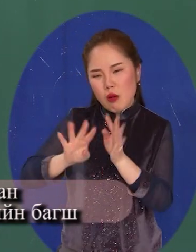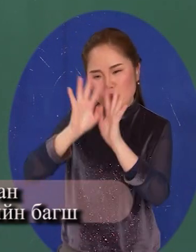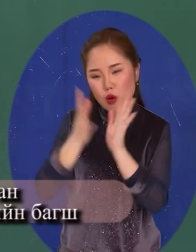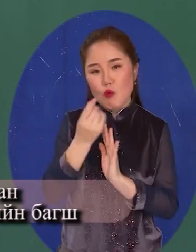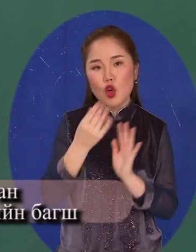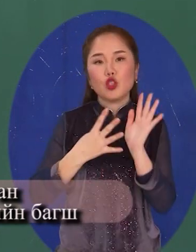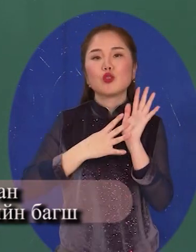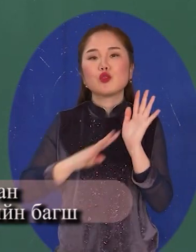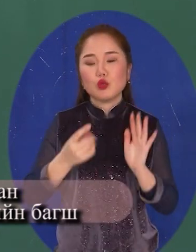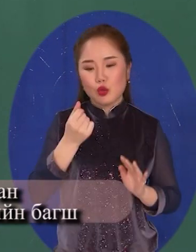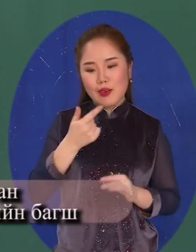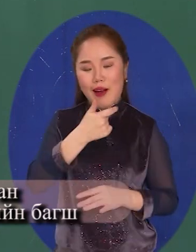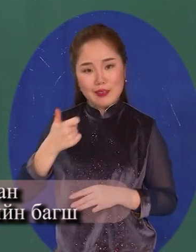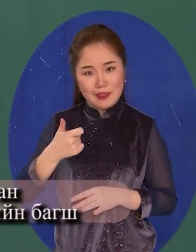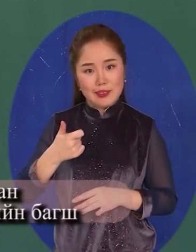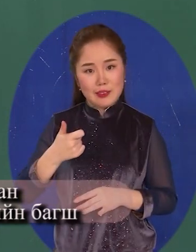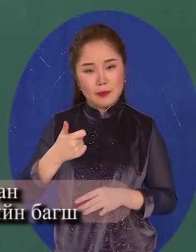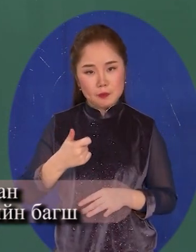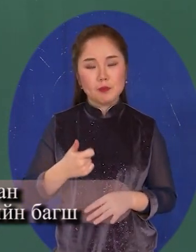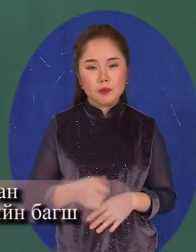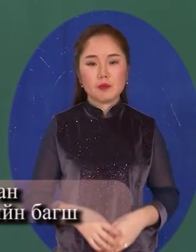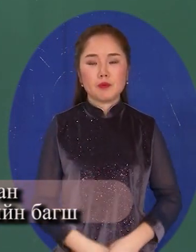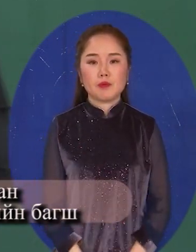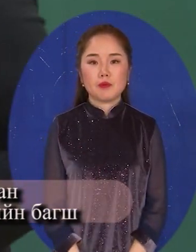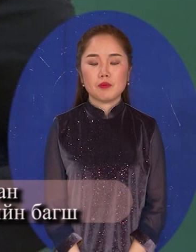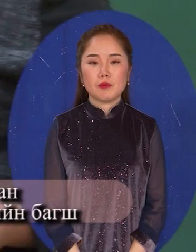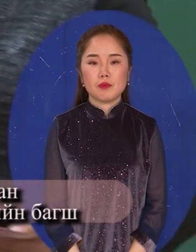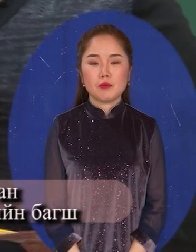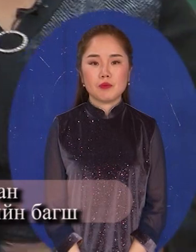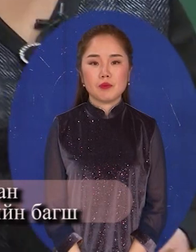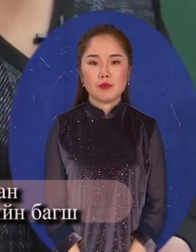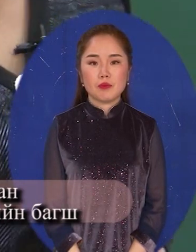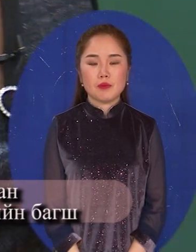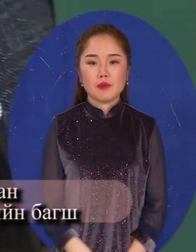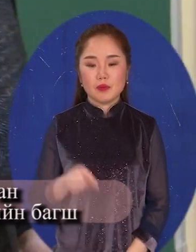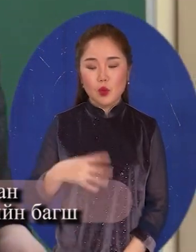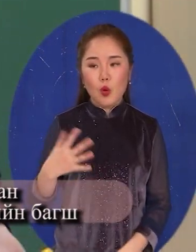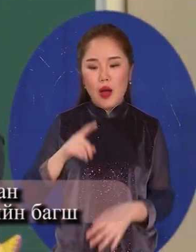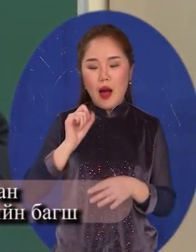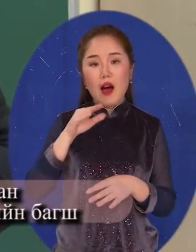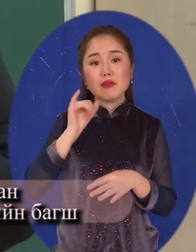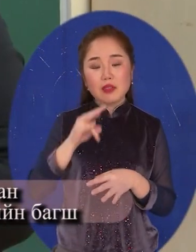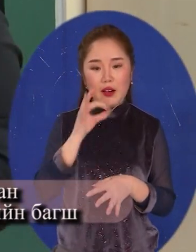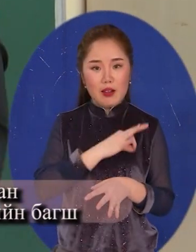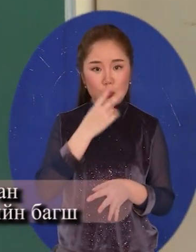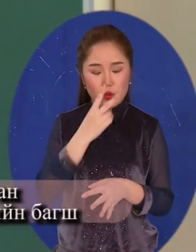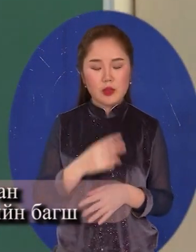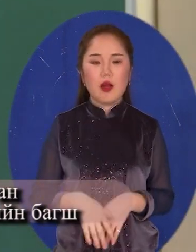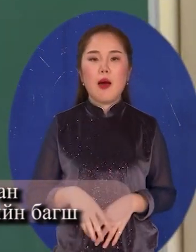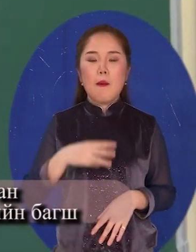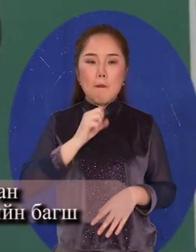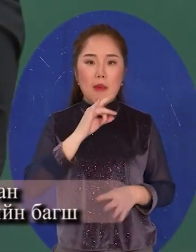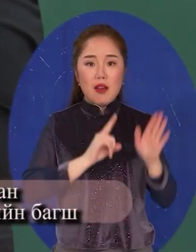tögürükten oyuncağı satıp alğan 900 tögürükte alıp esepteyimiz. Bunu qaytıp çıxaramız? Qaytıp çıxaramız